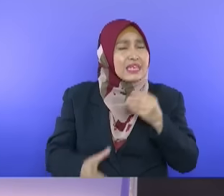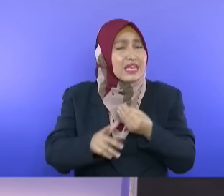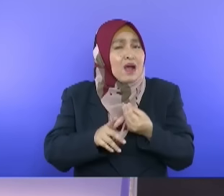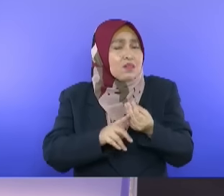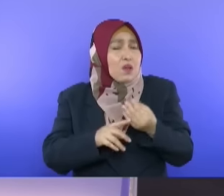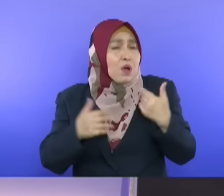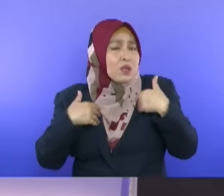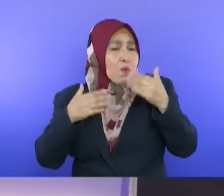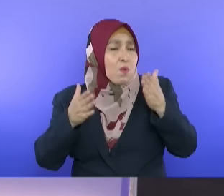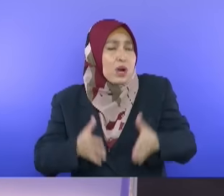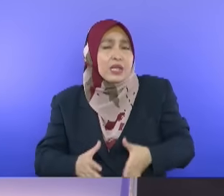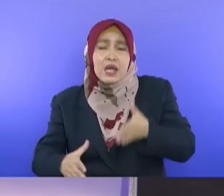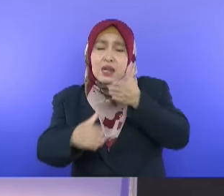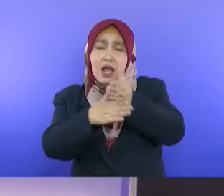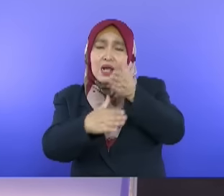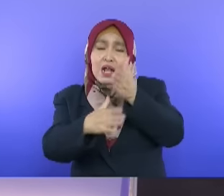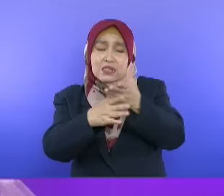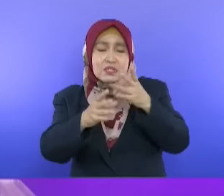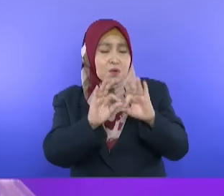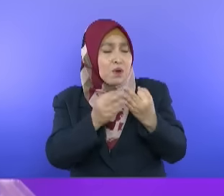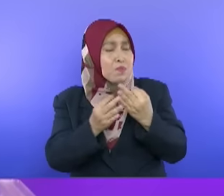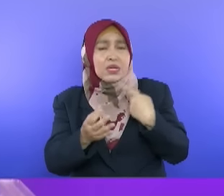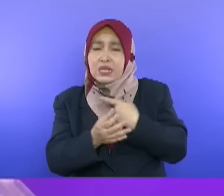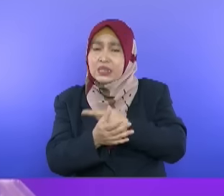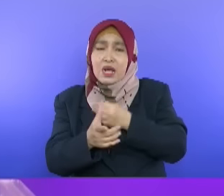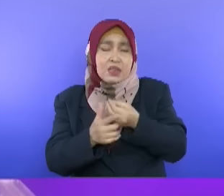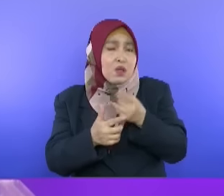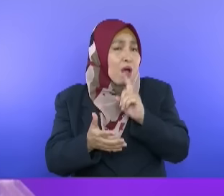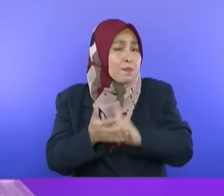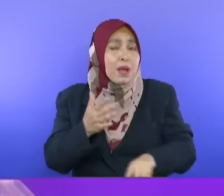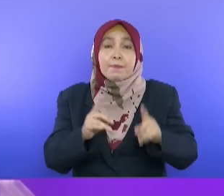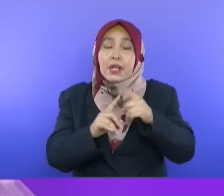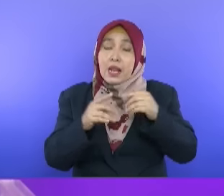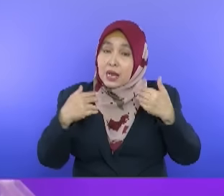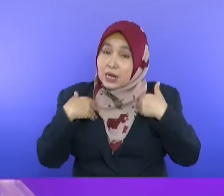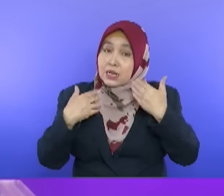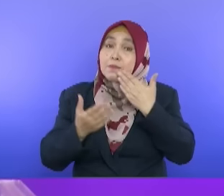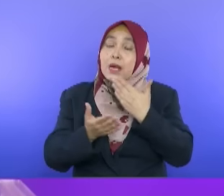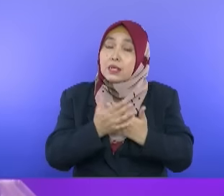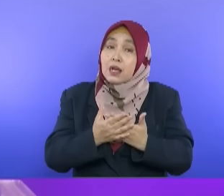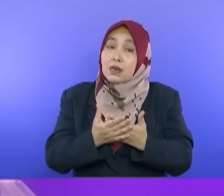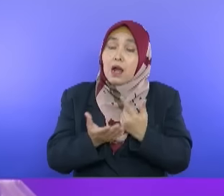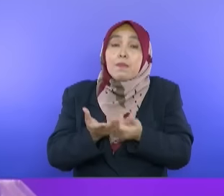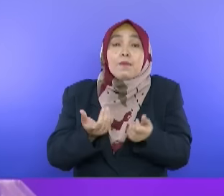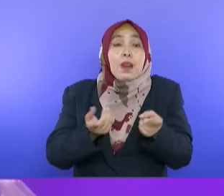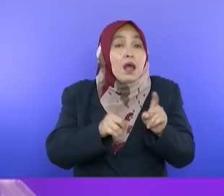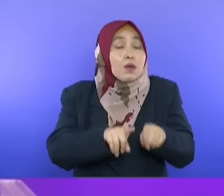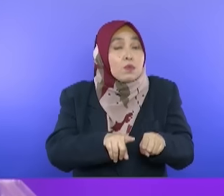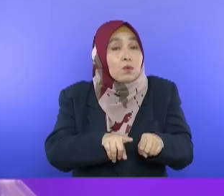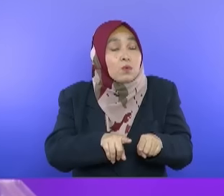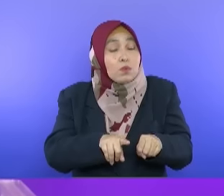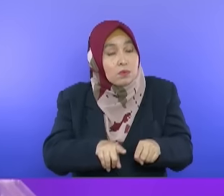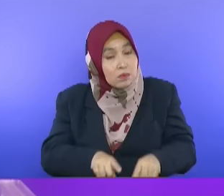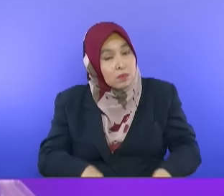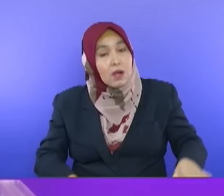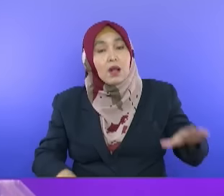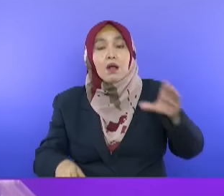ataupun ada orang yang nak kacau keluarga kita ada kebaikan apa yang berlaku seperti